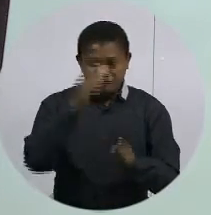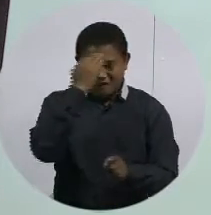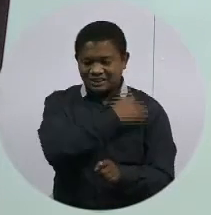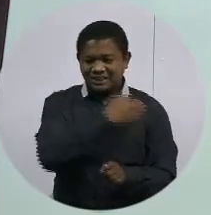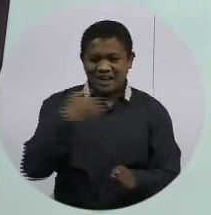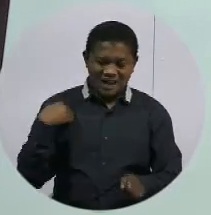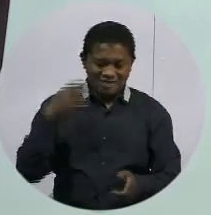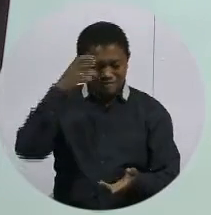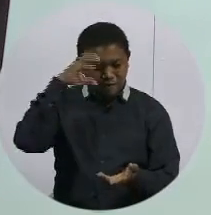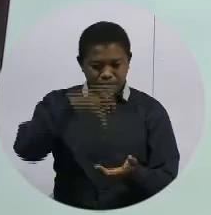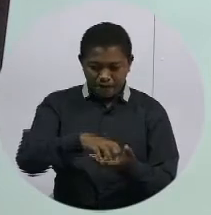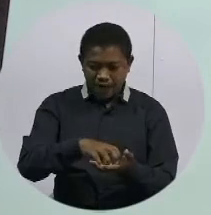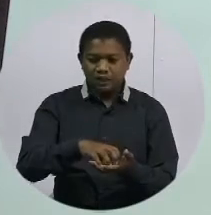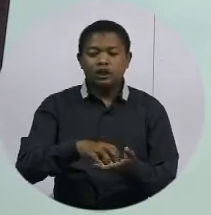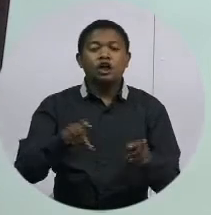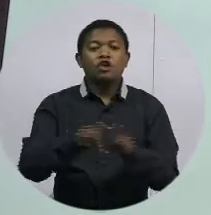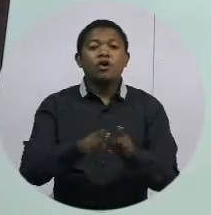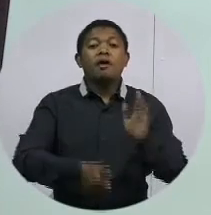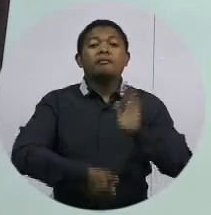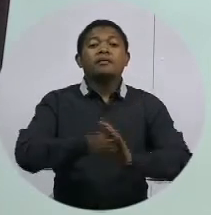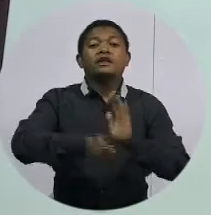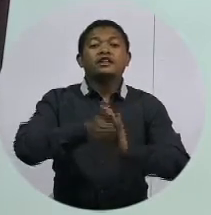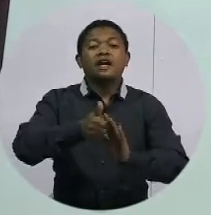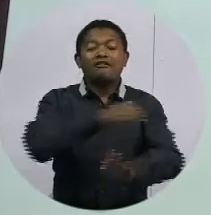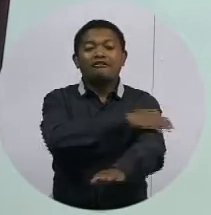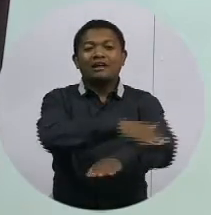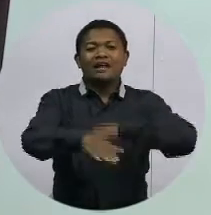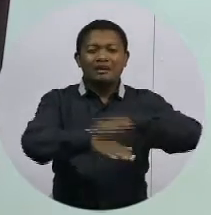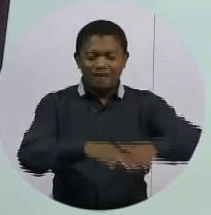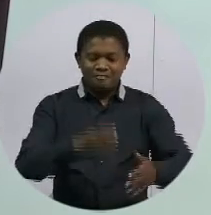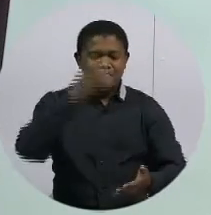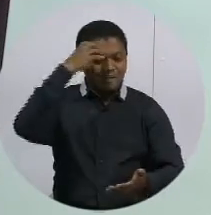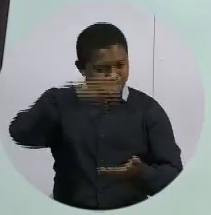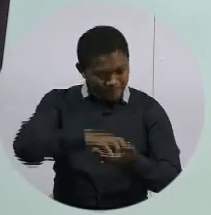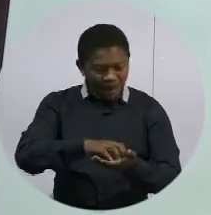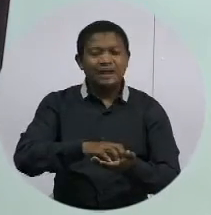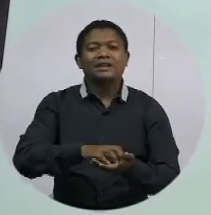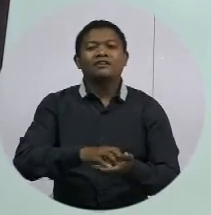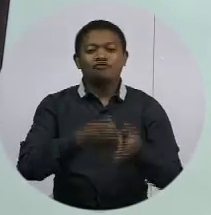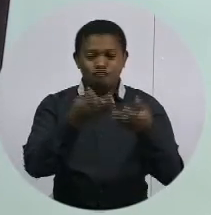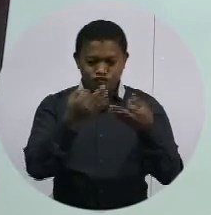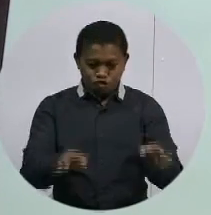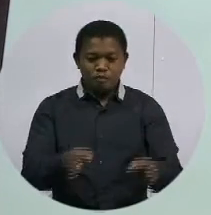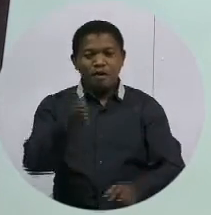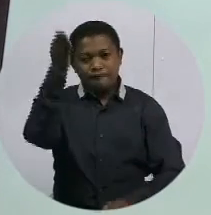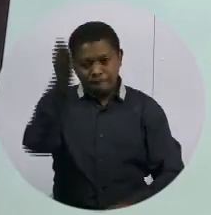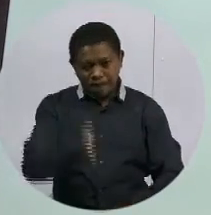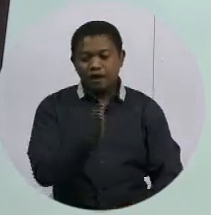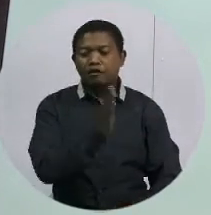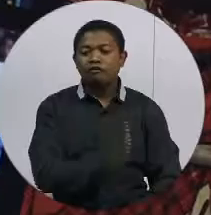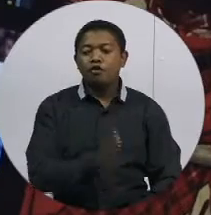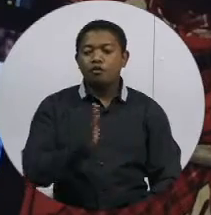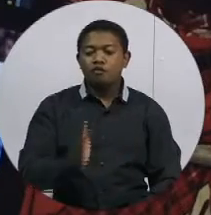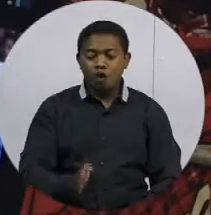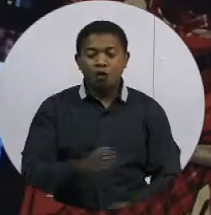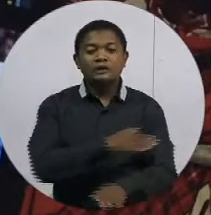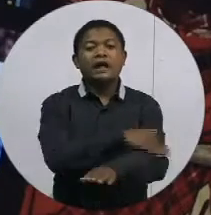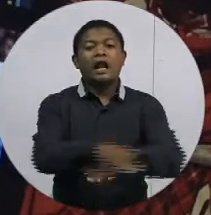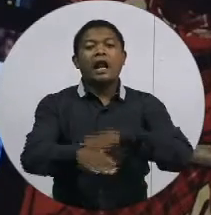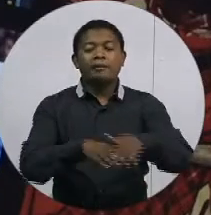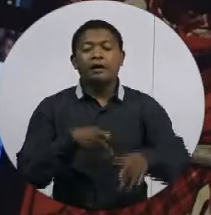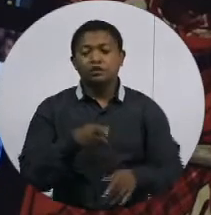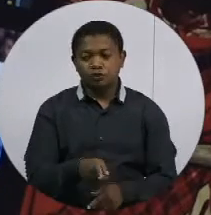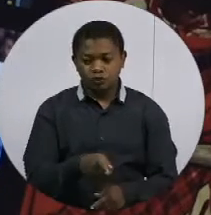ministeran'ny fahasalamam-bahoaka izany a, izay famaritana vaovao izay na protocole de guérison na de sortie izay a,